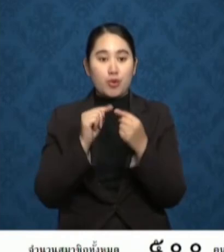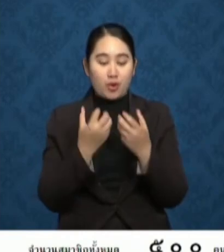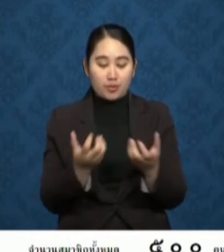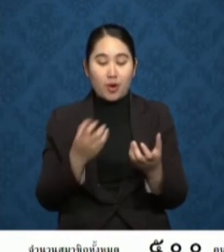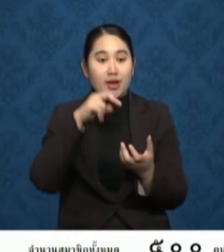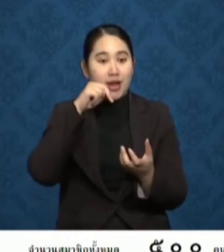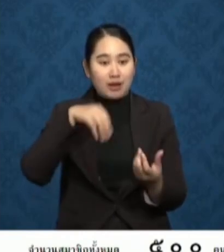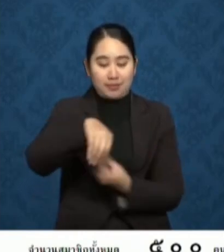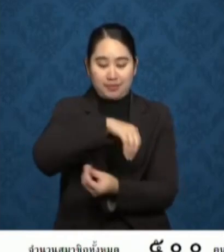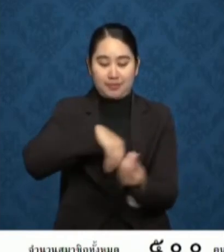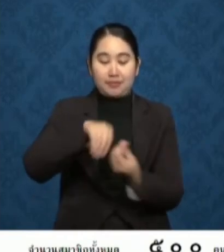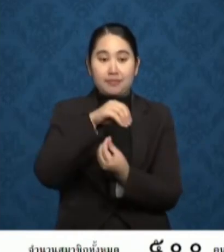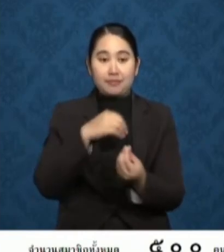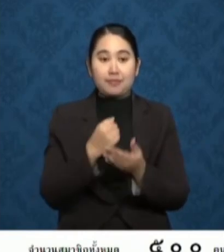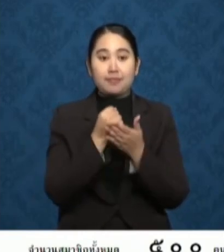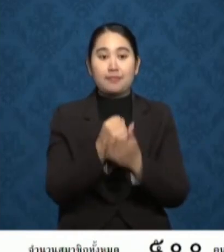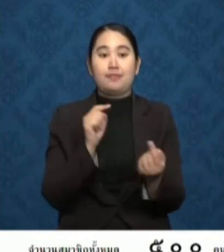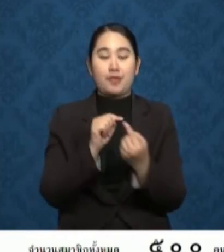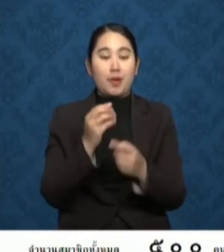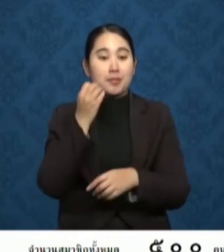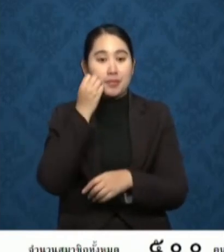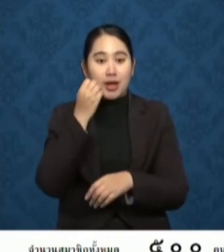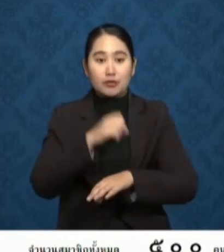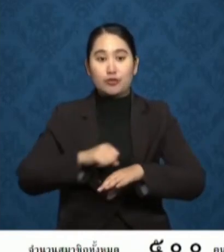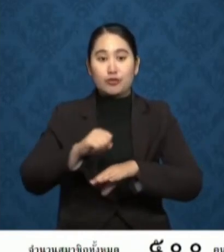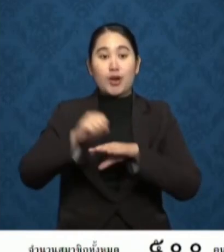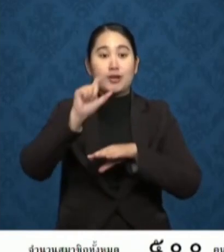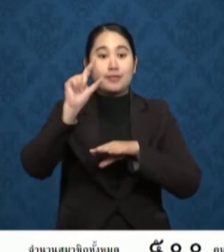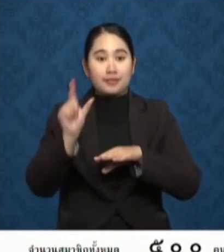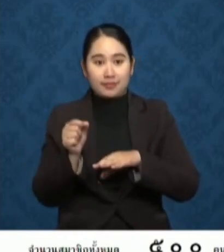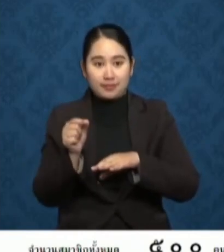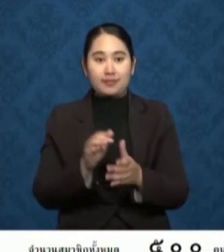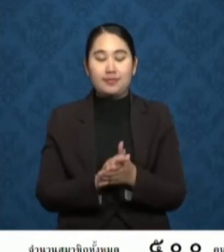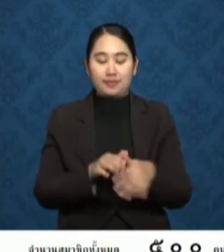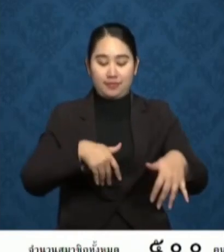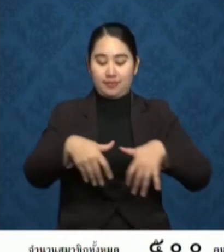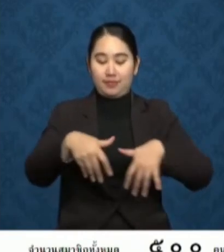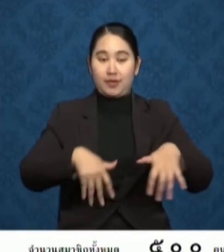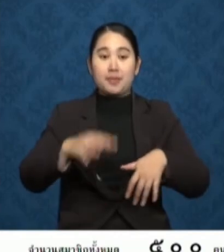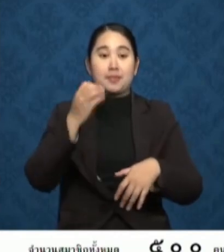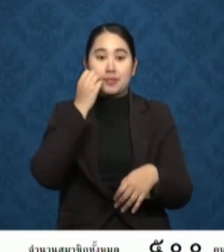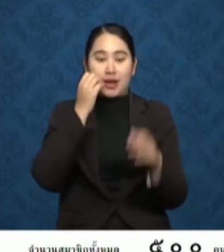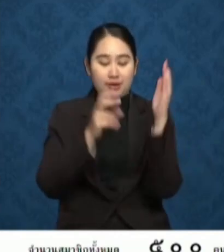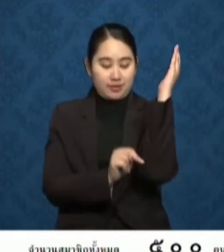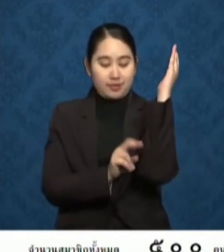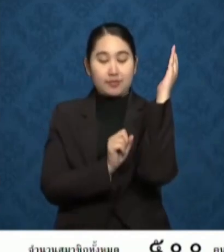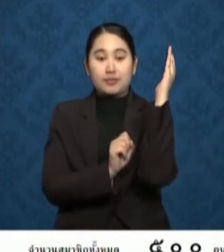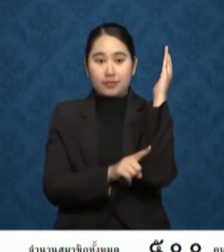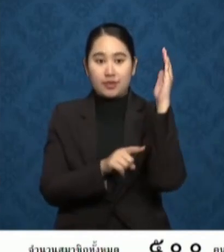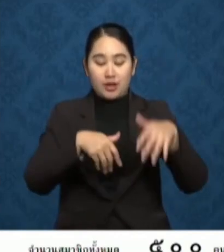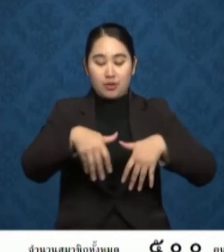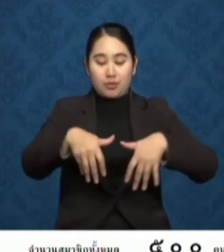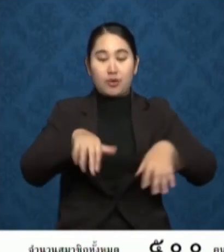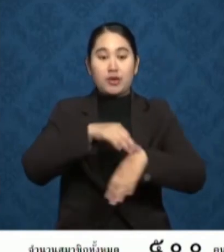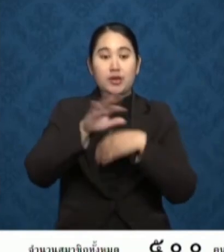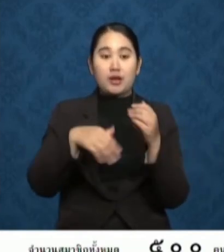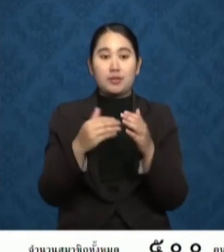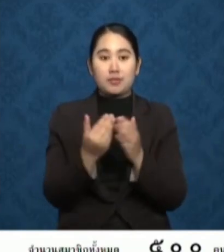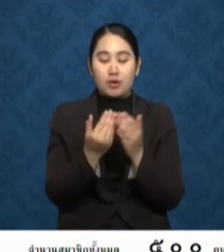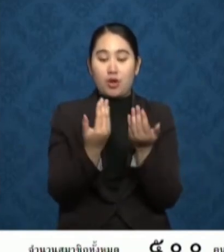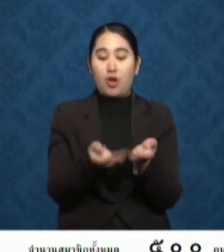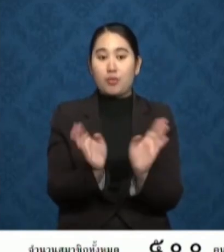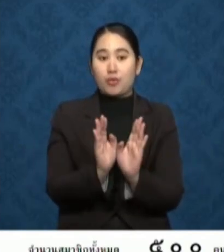ปรของชาวบ้านในพื้นที่บ้านสวนจั ห์ที่ 5 และพื้นที่บ้านมามงท่อง หที่ 7 รวมประชากรกวา 360